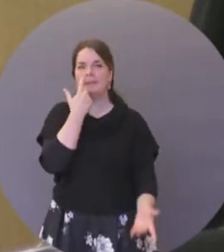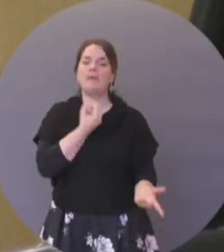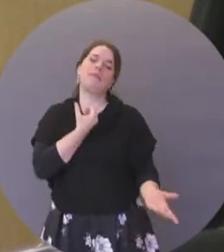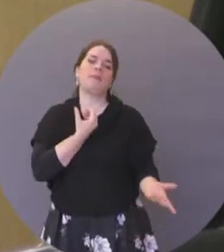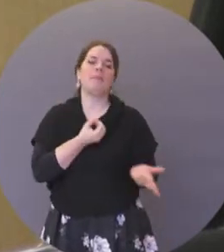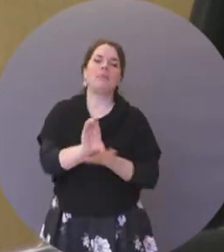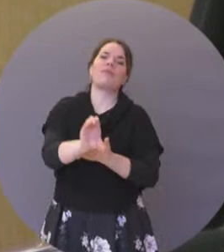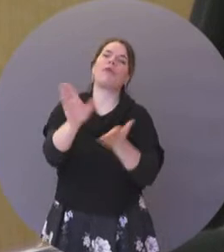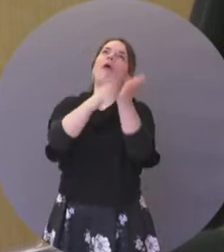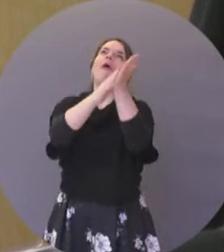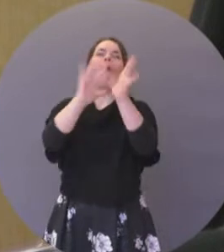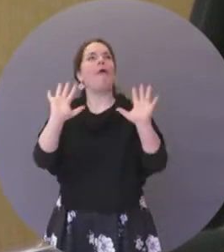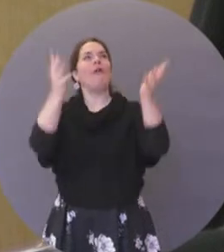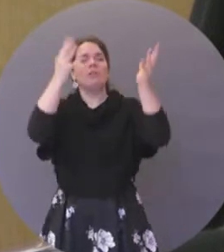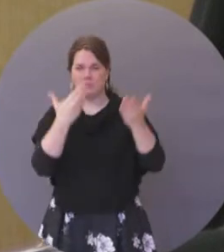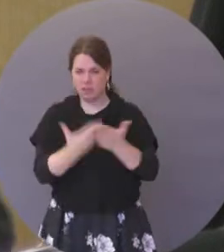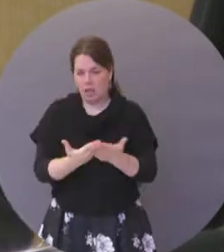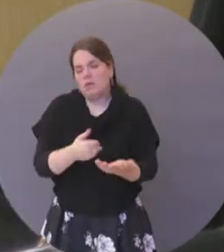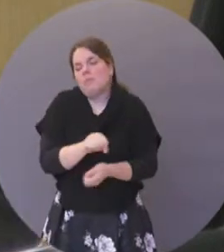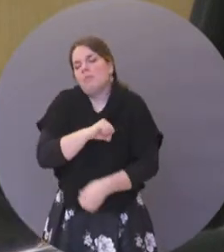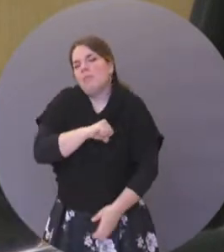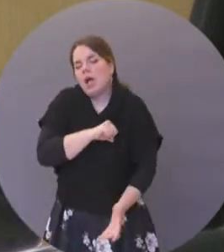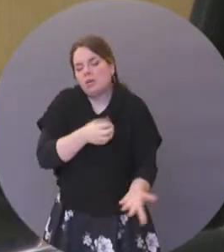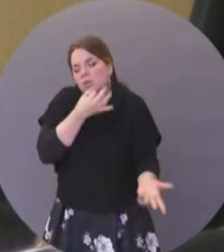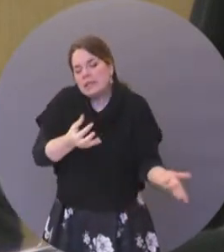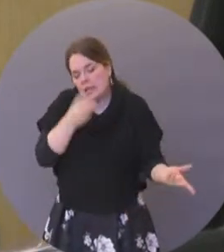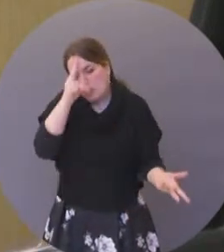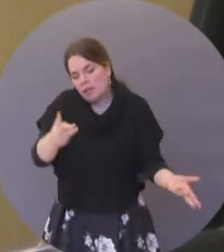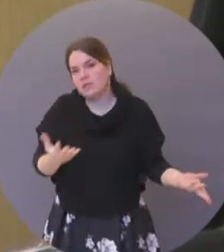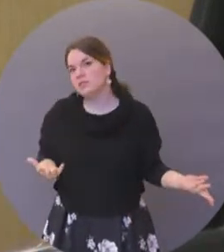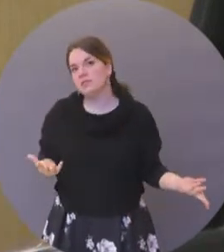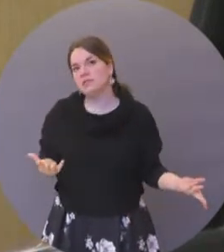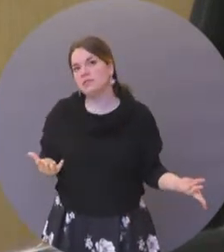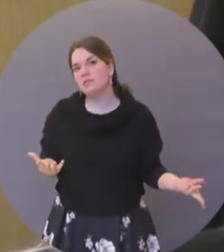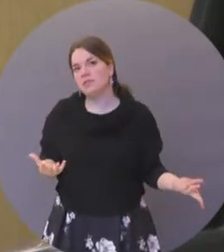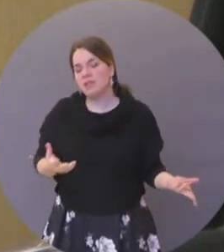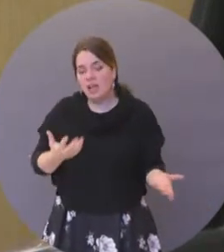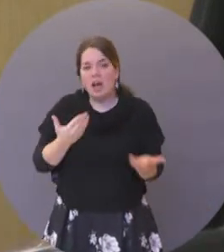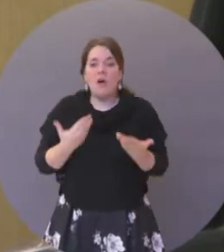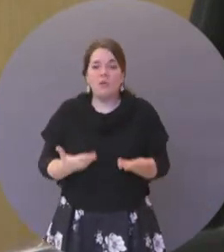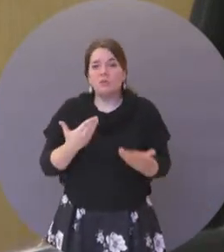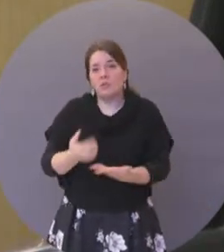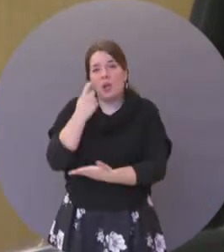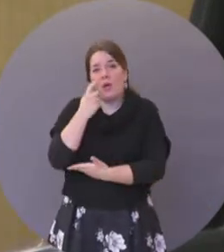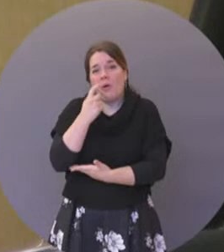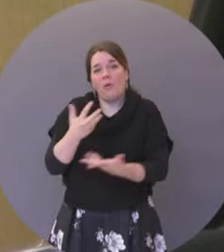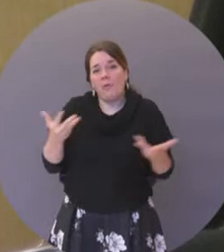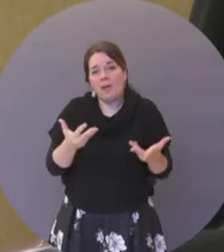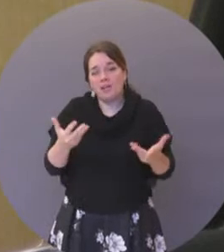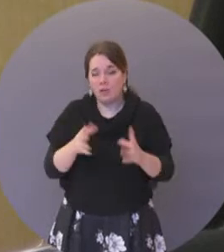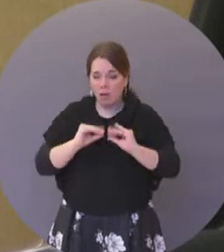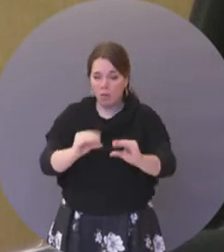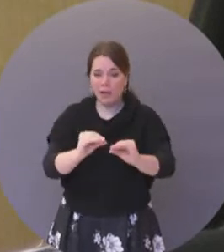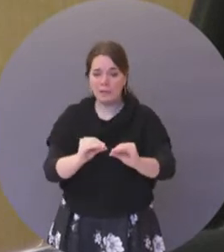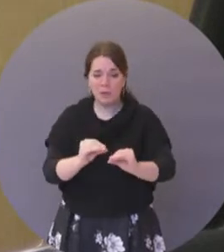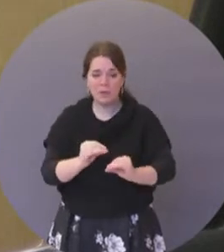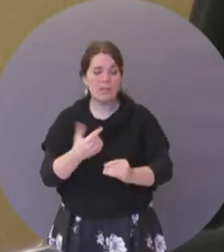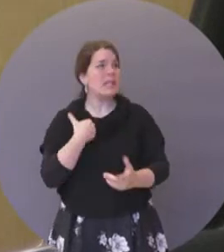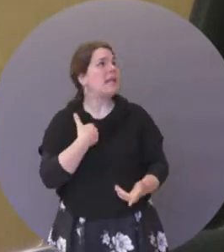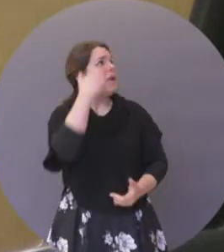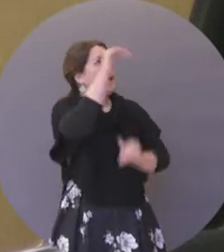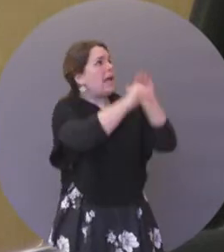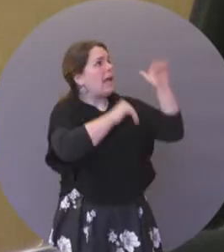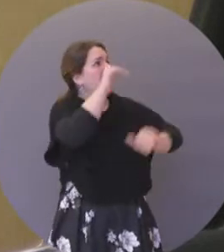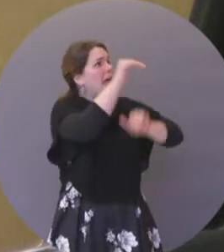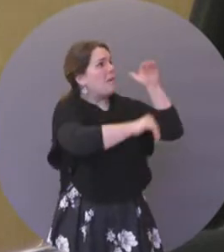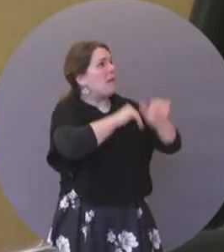mais aujourd'hui et vous pouvez lire tout ce qui se passe on s'aperçoit qu'en réalité les gens ont pas de réponse il